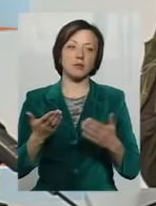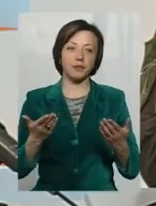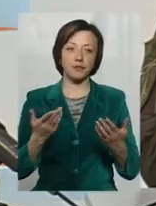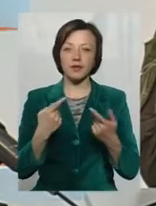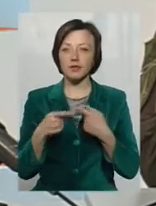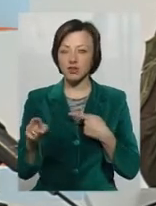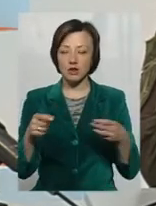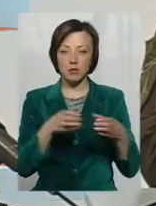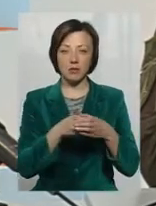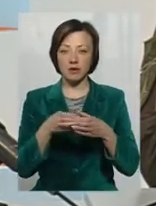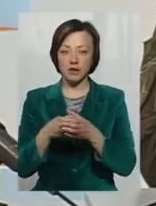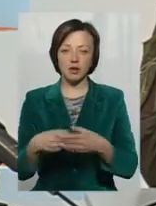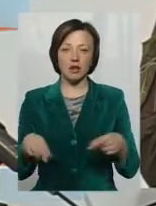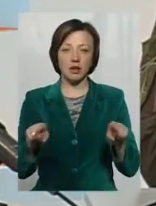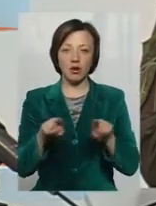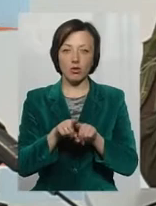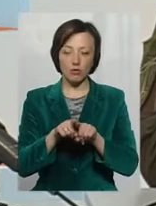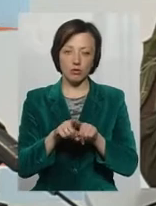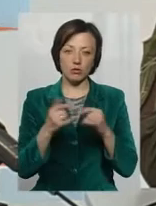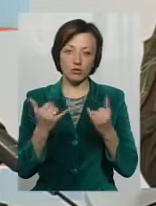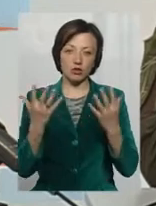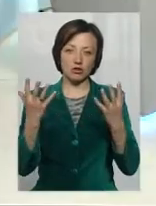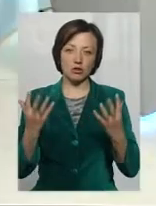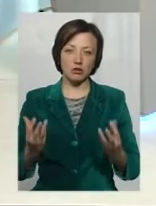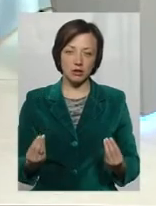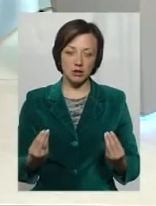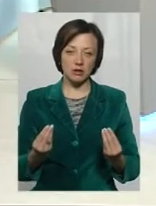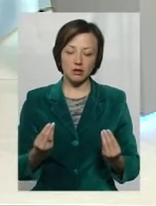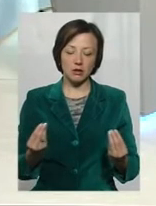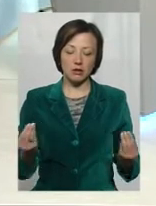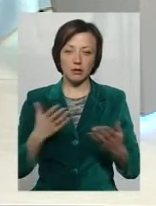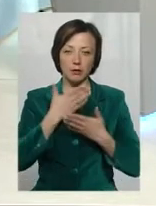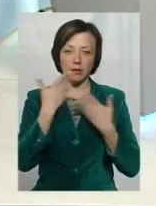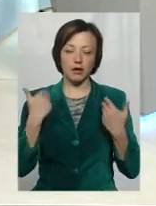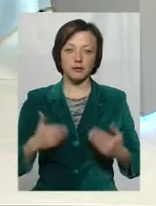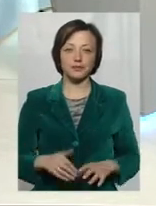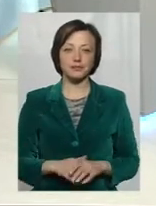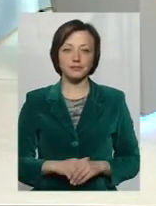других підрозділах Національної гвардії на сьогоднішній день не можуть вони таким похвалитися.